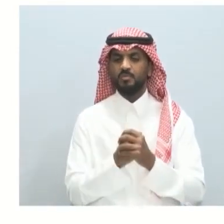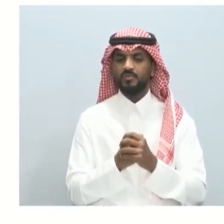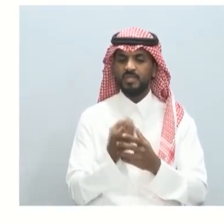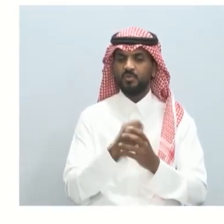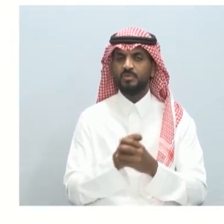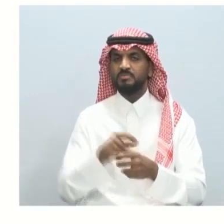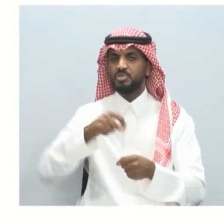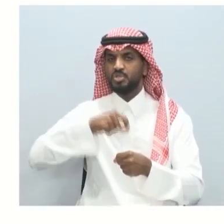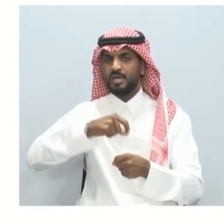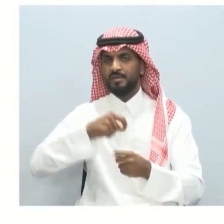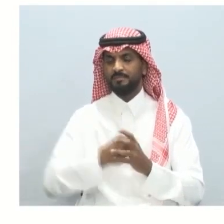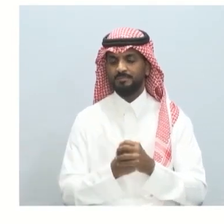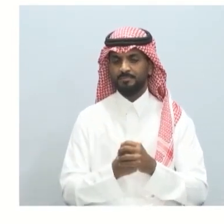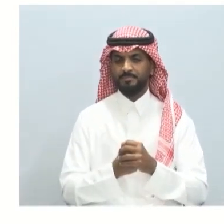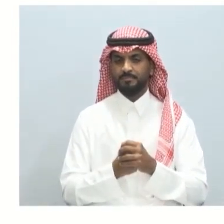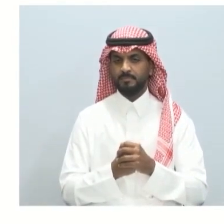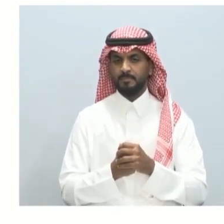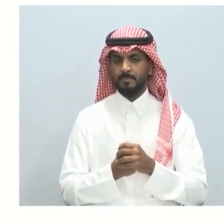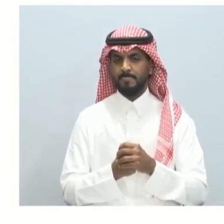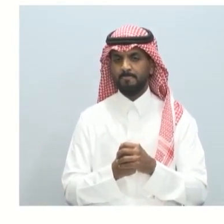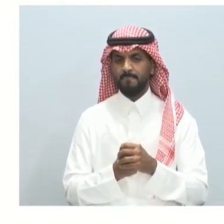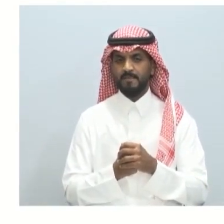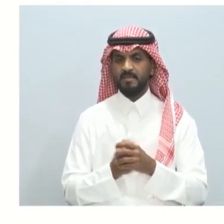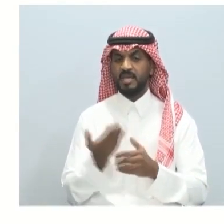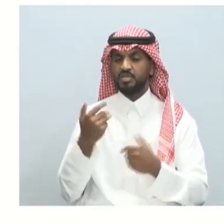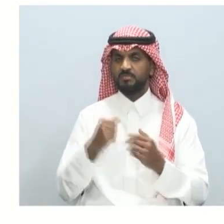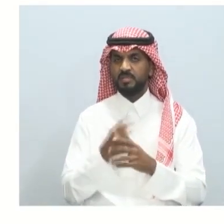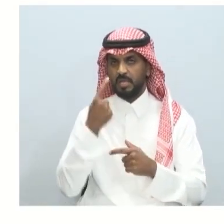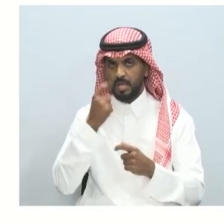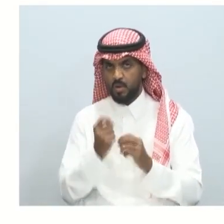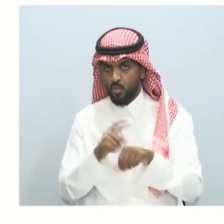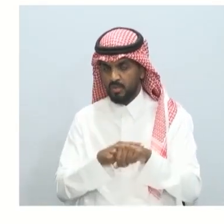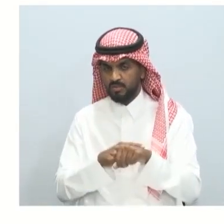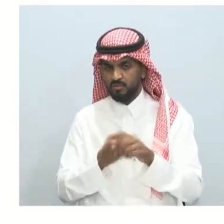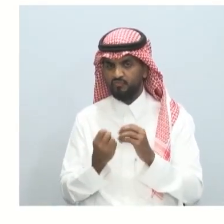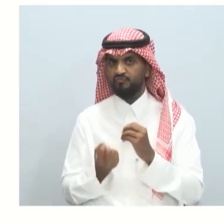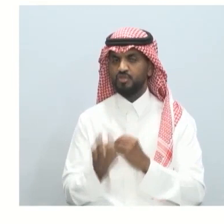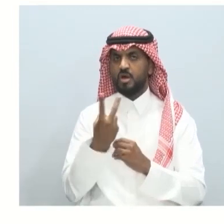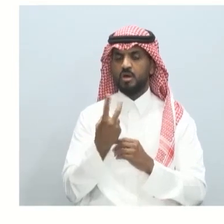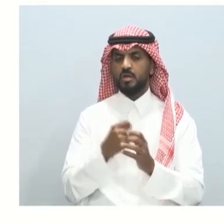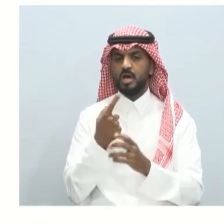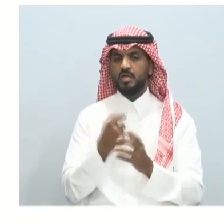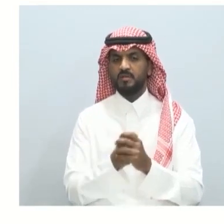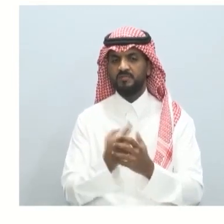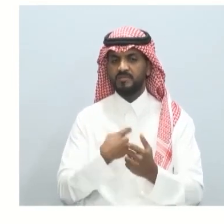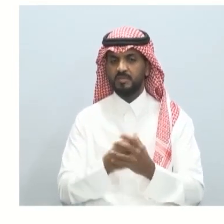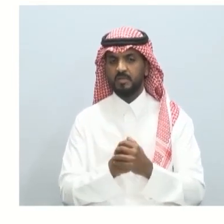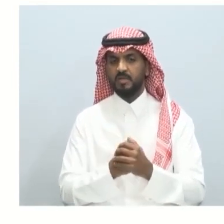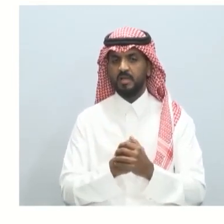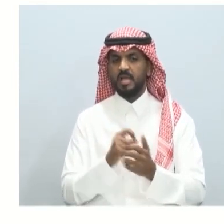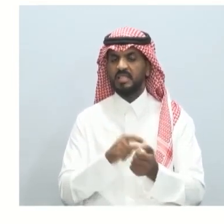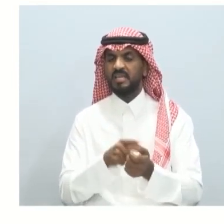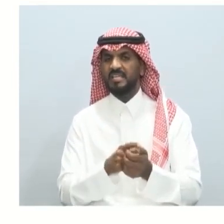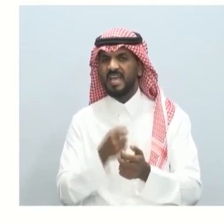في تناول قليل من الشاي كان الشاب في تلك اللحظه على وشك الانفجار قائلا في نفسه لقد